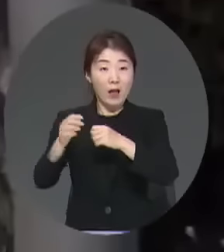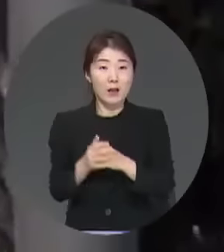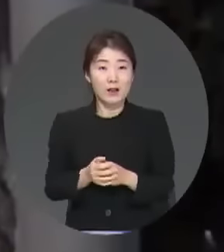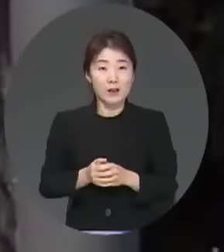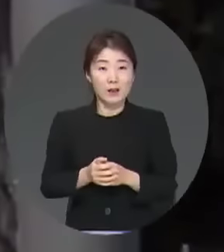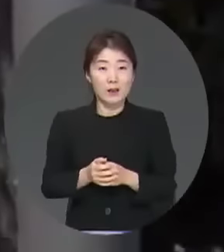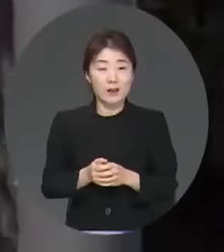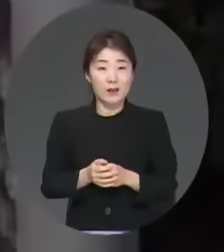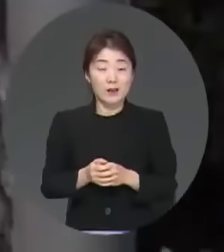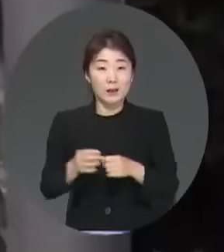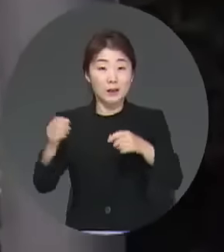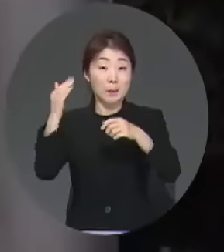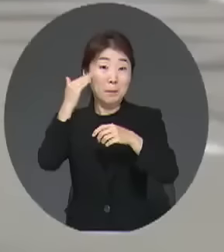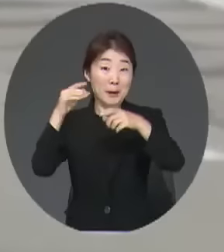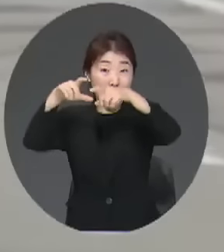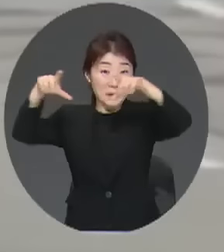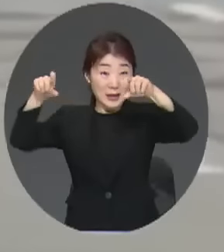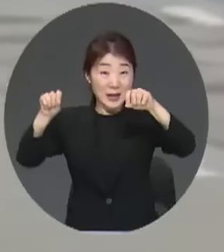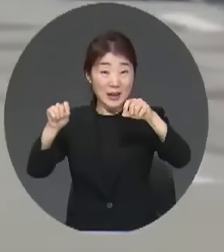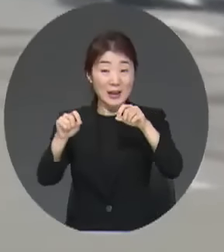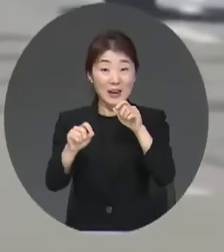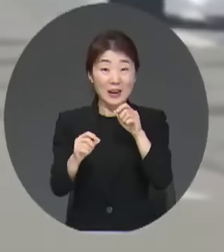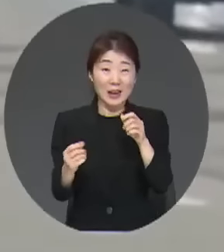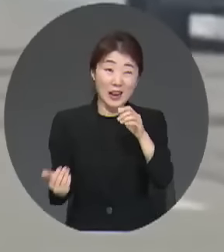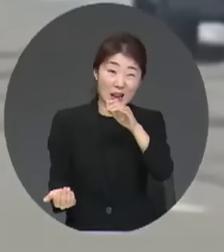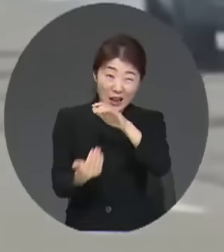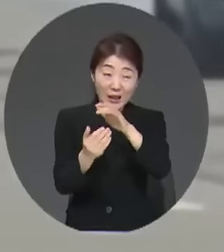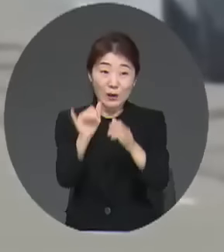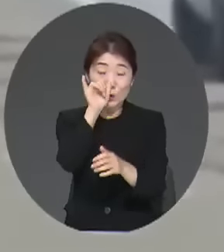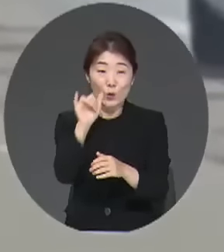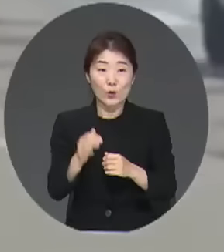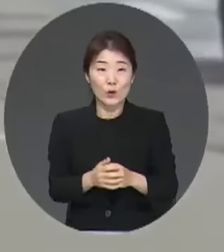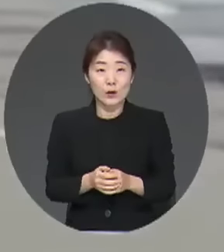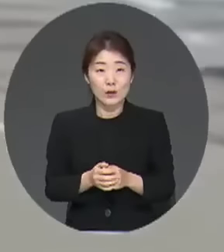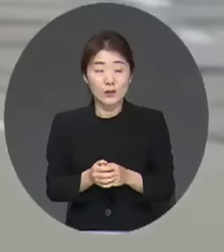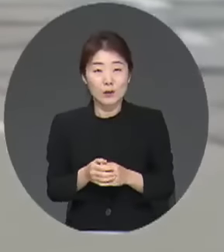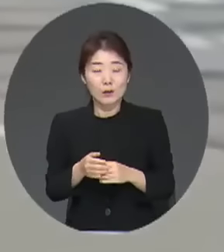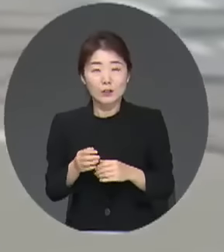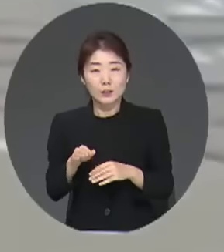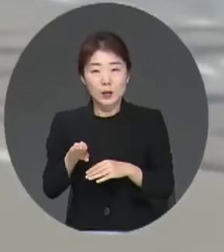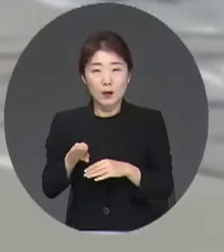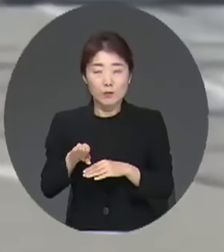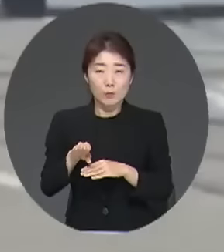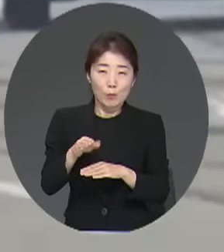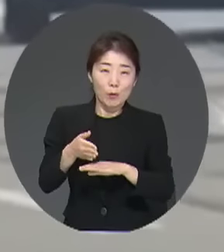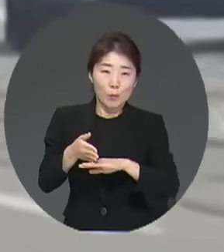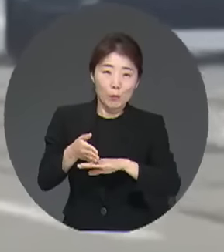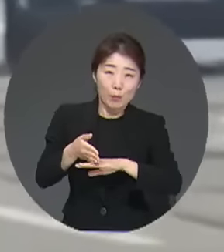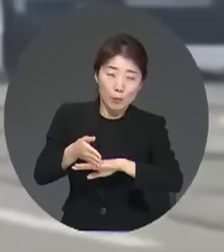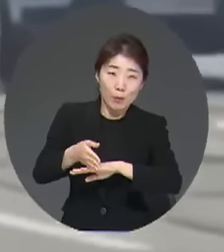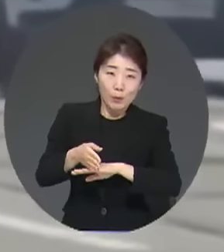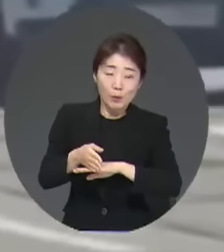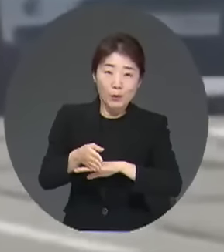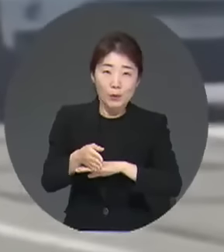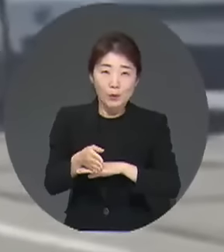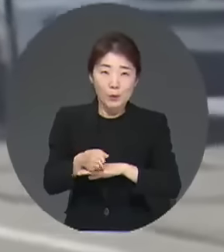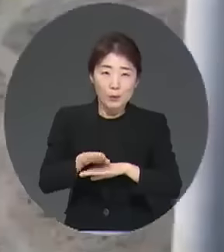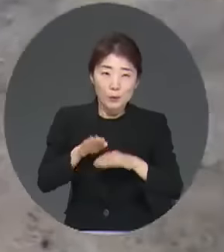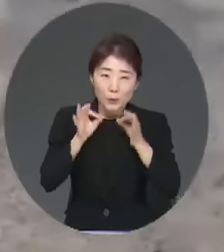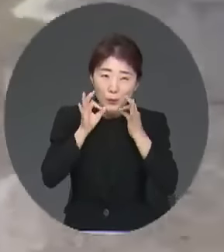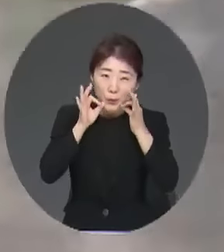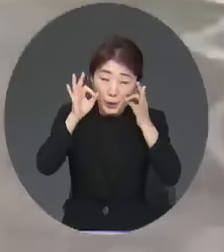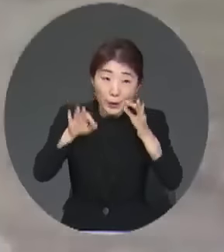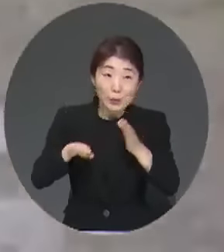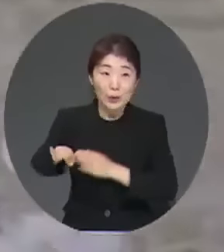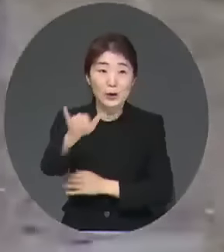높이까지 솟구치고 차량들은 물폭탄을 피하려고 속력을 줄여가며 1차로로 간신히 빠져나갑니다.